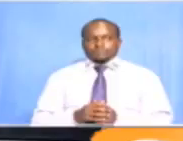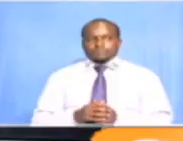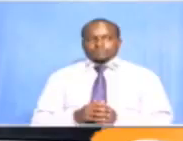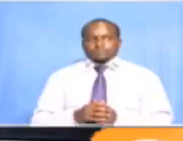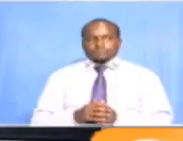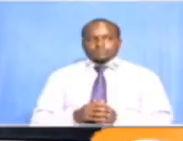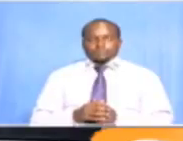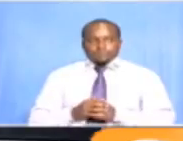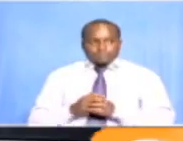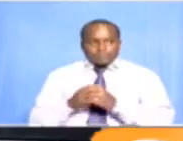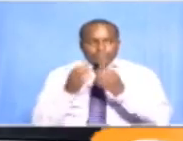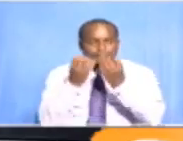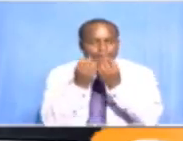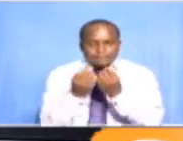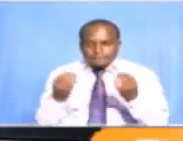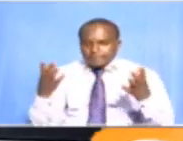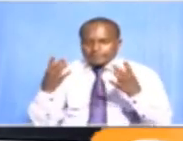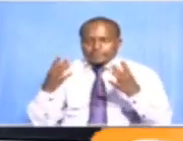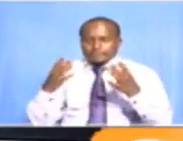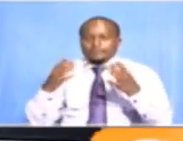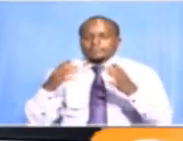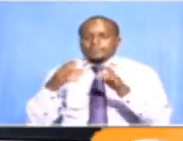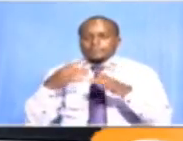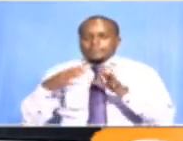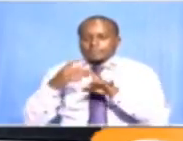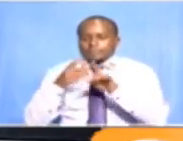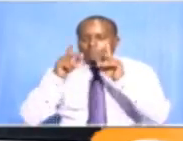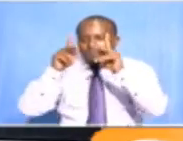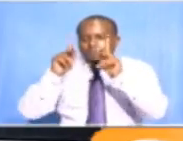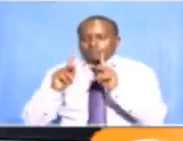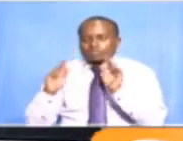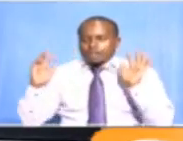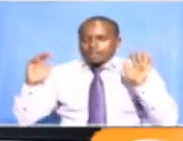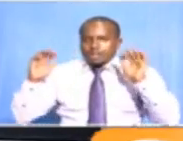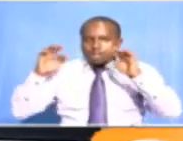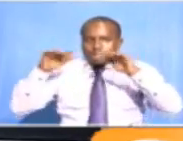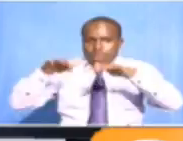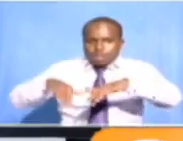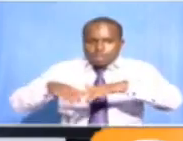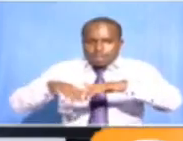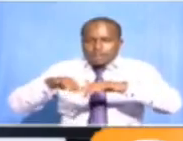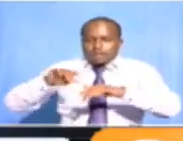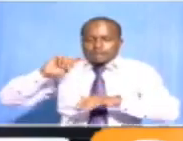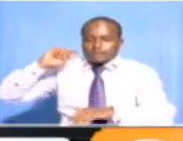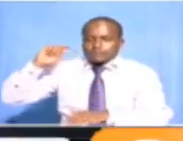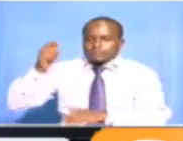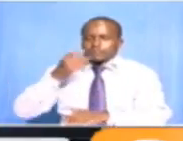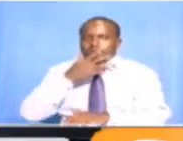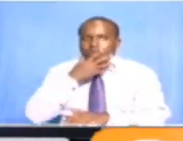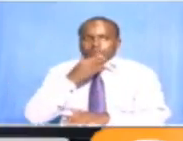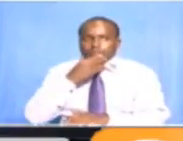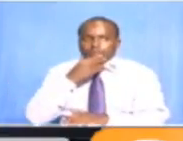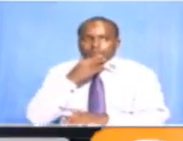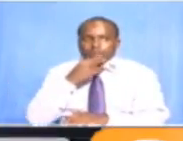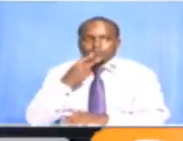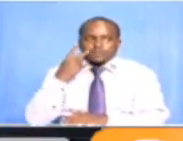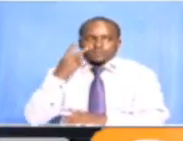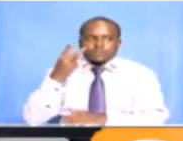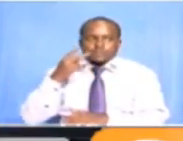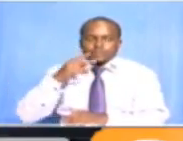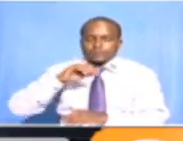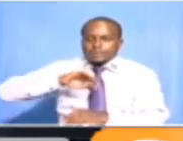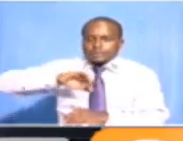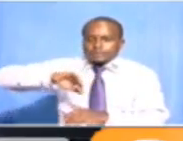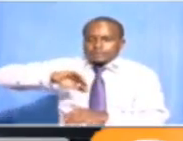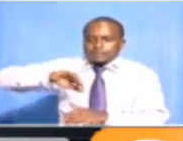Hatimaye mamia wakazi wa jiji la Kisumu wamemiminika katika uwanja wa Jomo Kenyatta mjini humo kushuhudia mabaki ya nyoka mkubwa